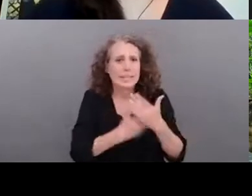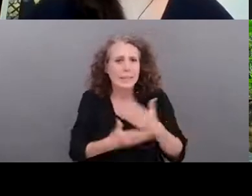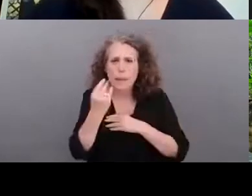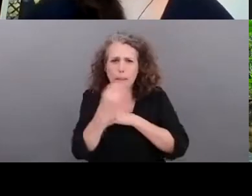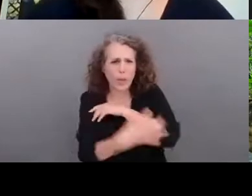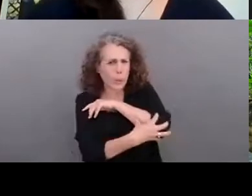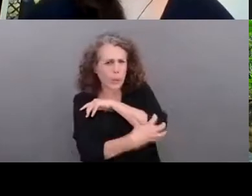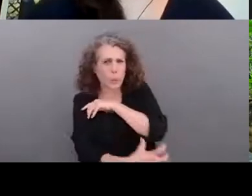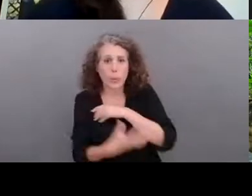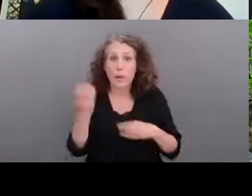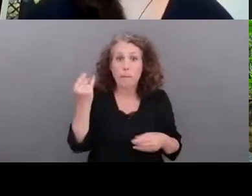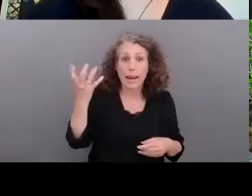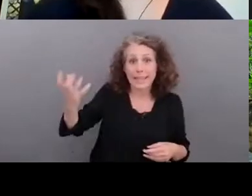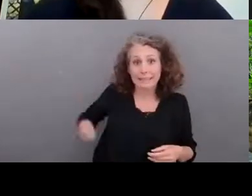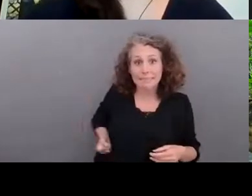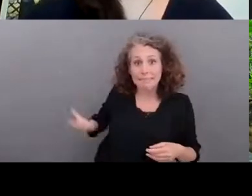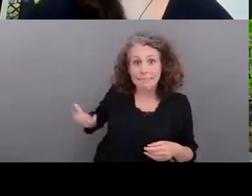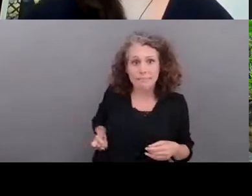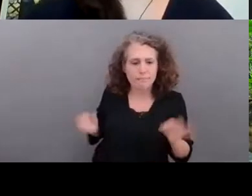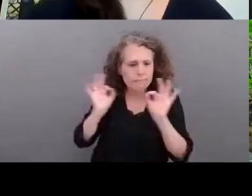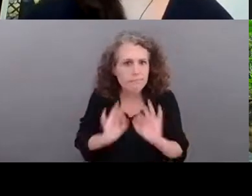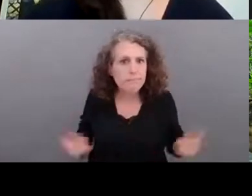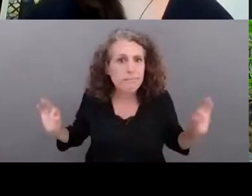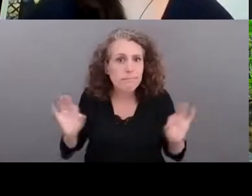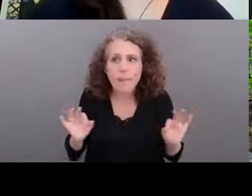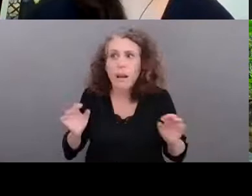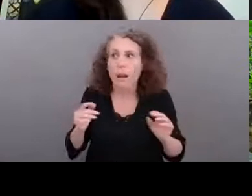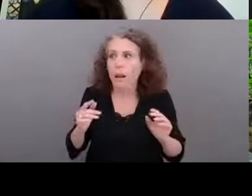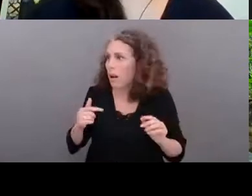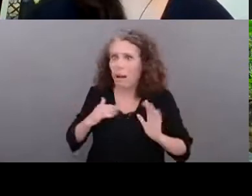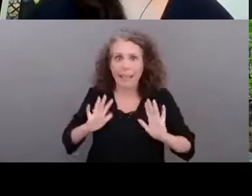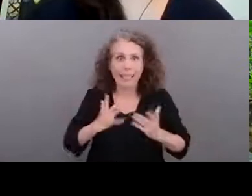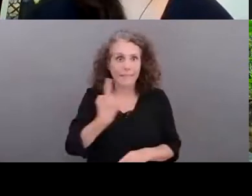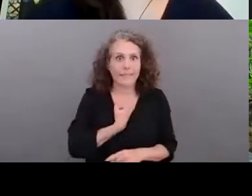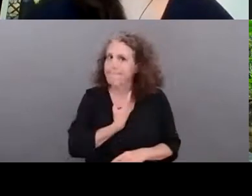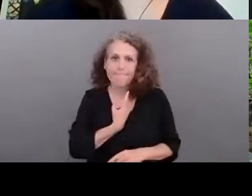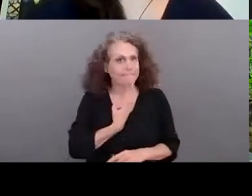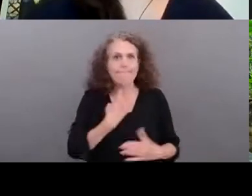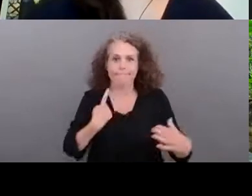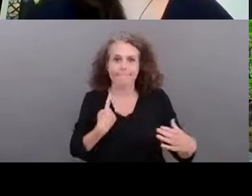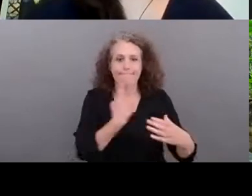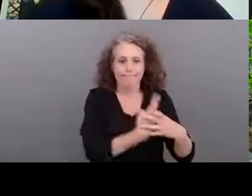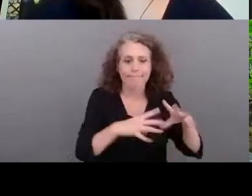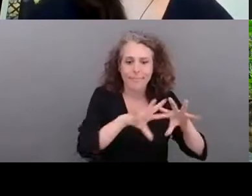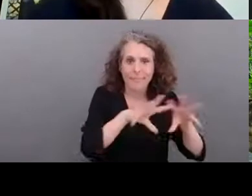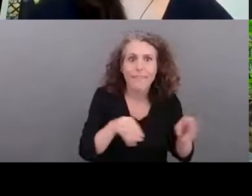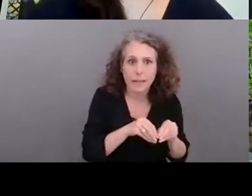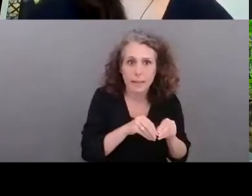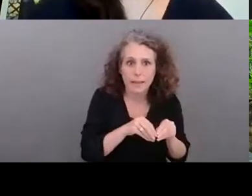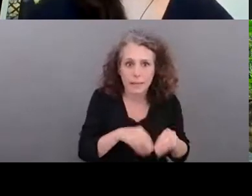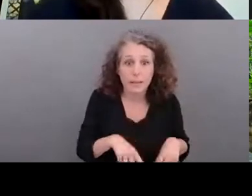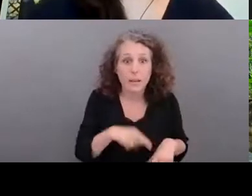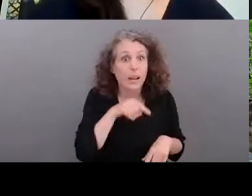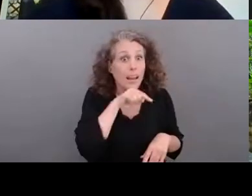ces personnes sont très souvent pauvres et n'ont pas de revenus. Elles doivent donc vivre avec leur famille.